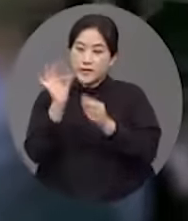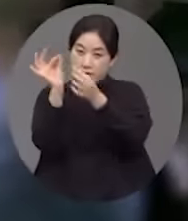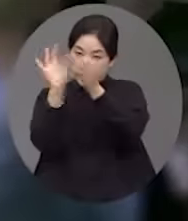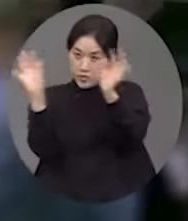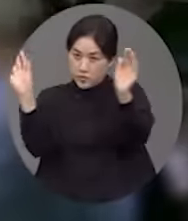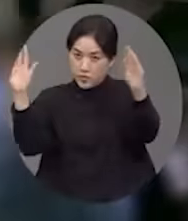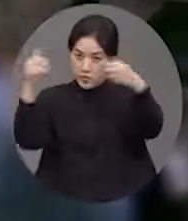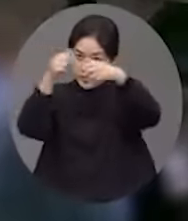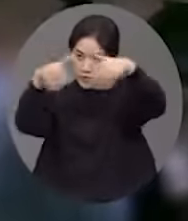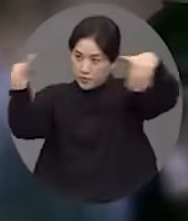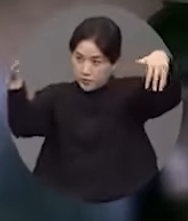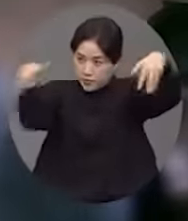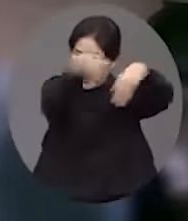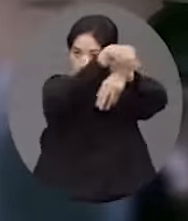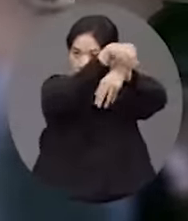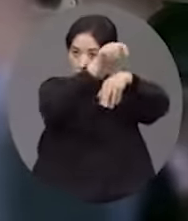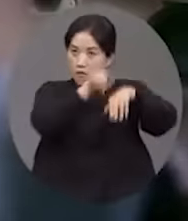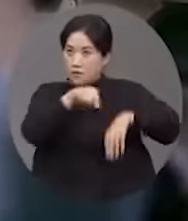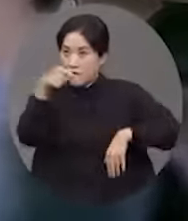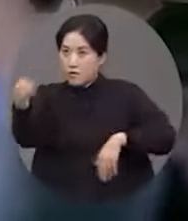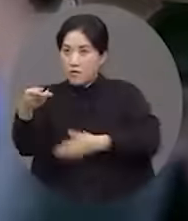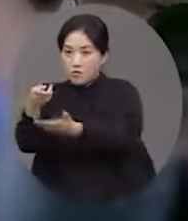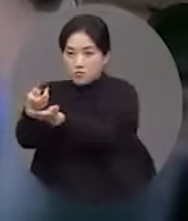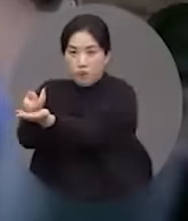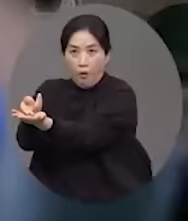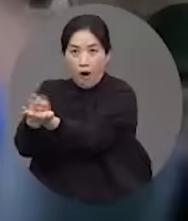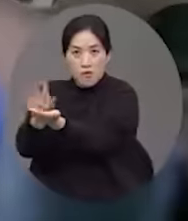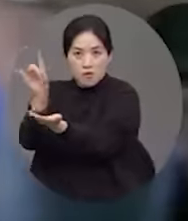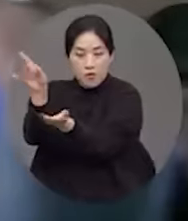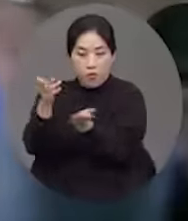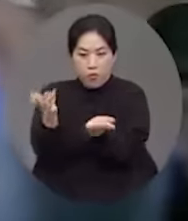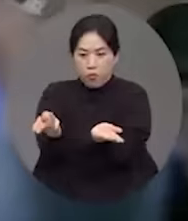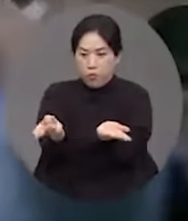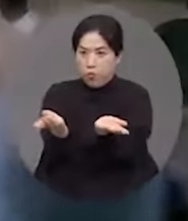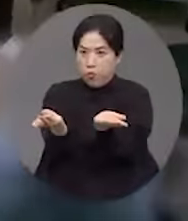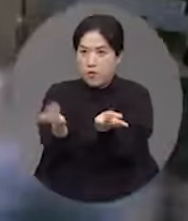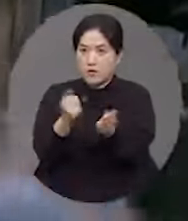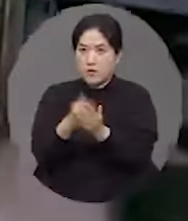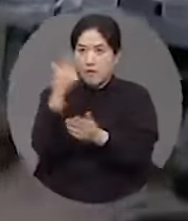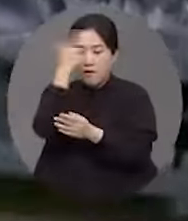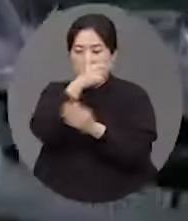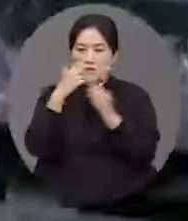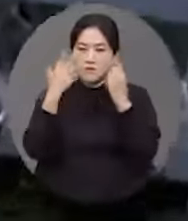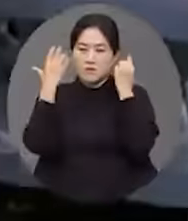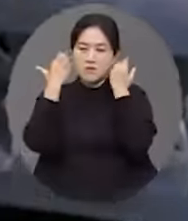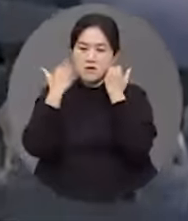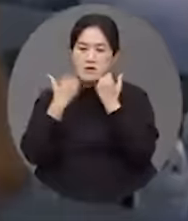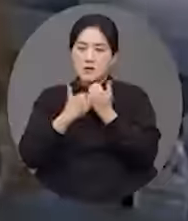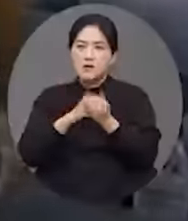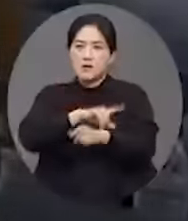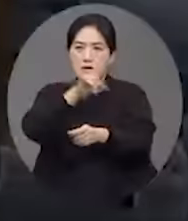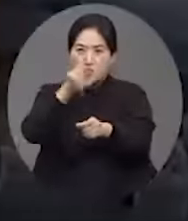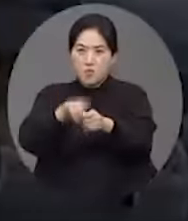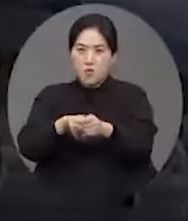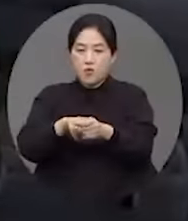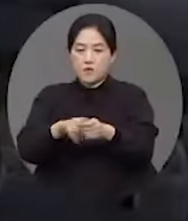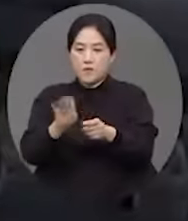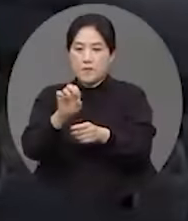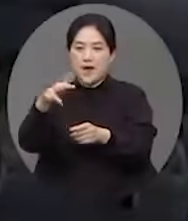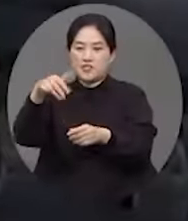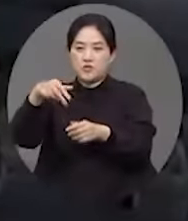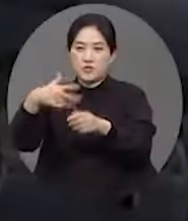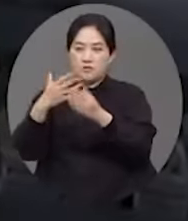거치자 같은 방에 수술대가 하나 더 나옵니다. 안면 윤곽 수술을 받기 위해 마취에 들어간